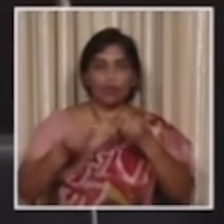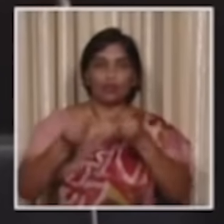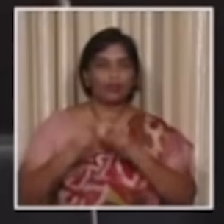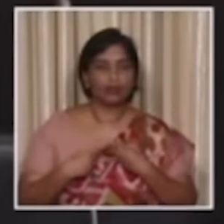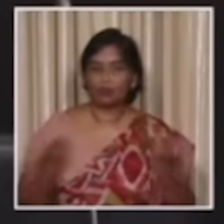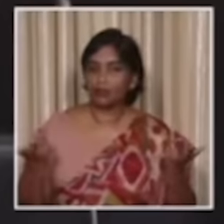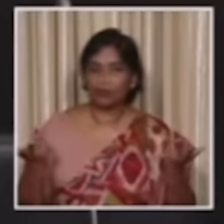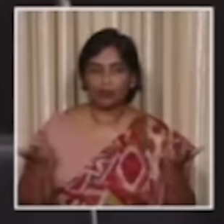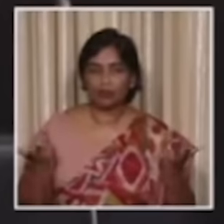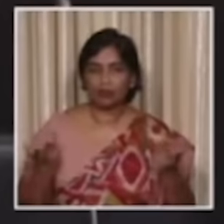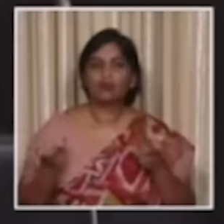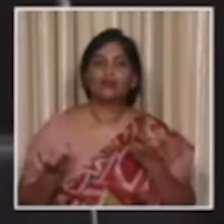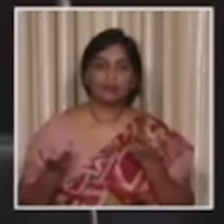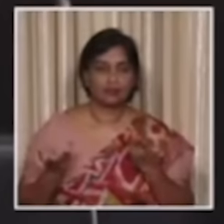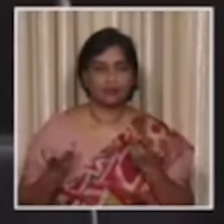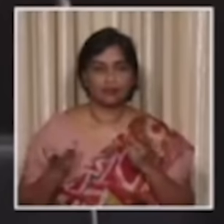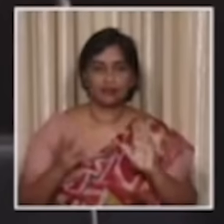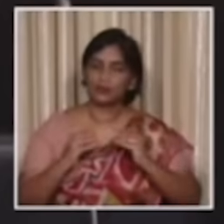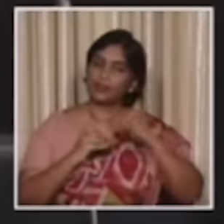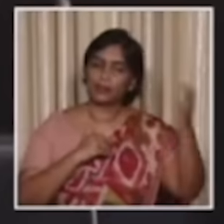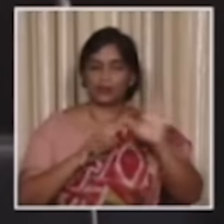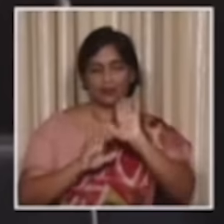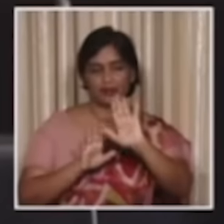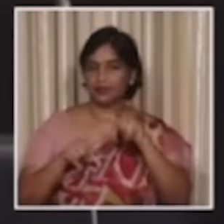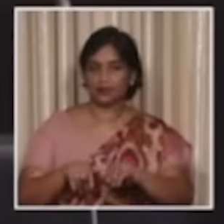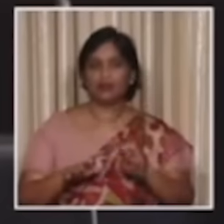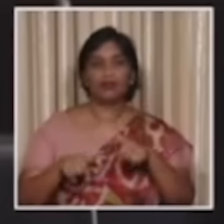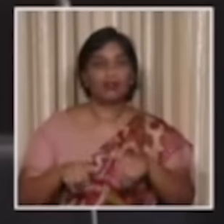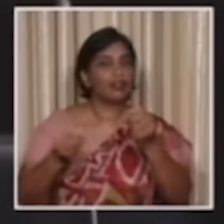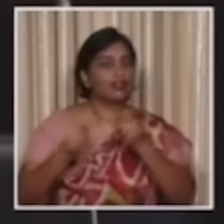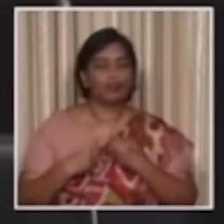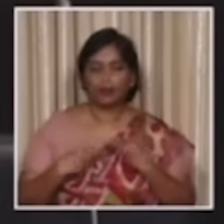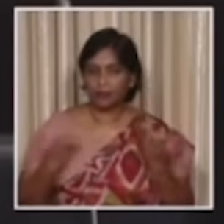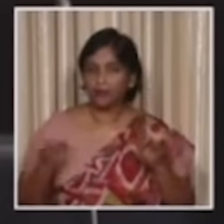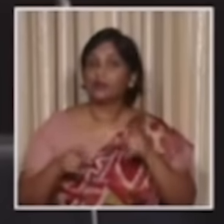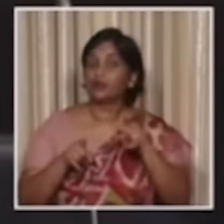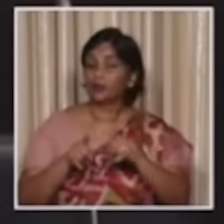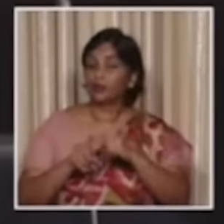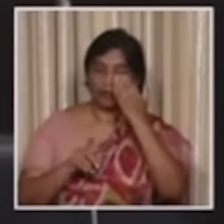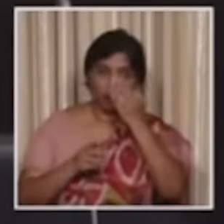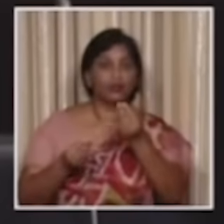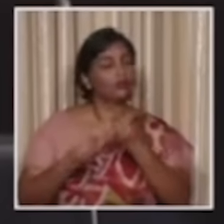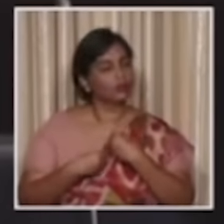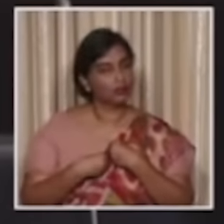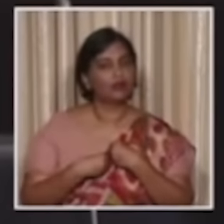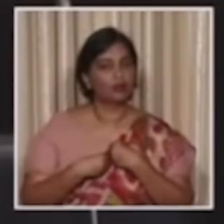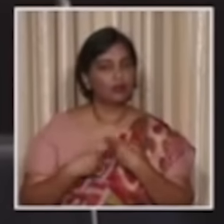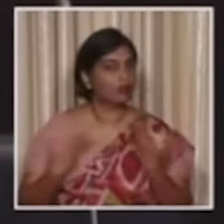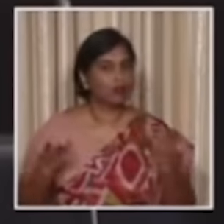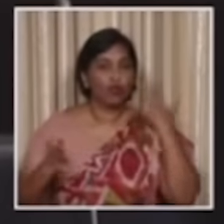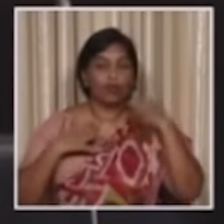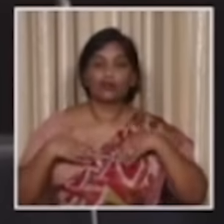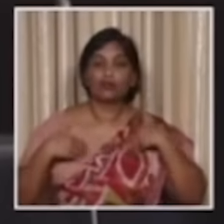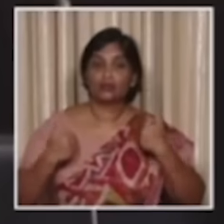නැහැ. ඒක මම දැන් පස්සේ කතා කරන්න ඔබතුමා. ඒක මට තාම ලබා දීලා නැහැ. ඒක කරුණාකරලා ලබා දෙන්න. නැත්නම් අපි ලෝක